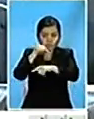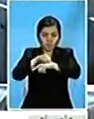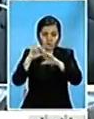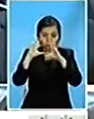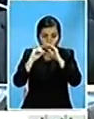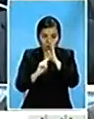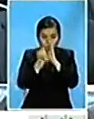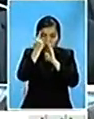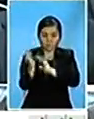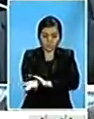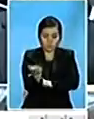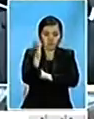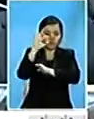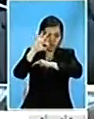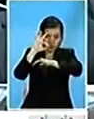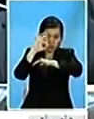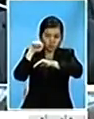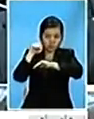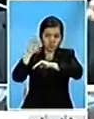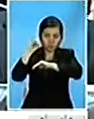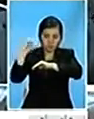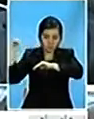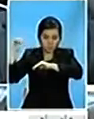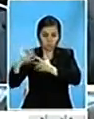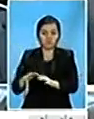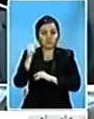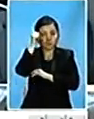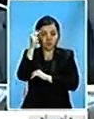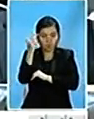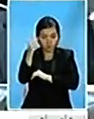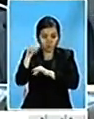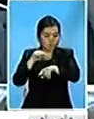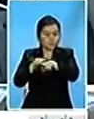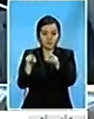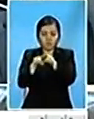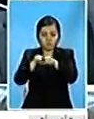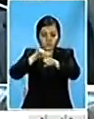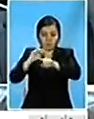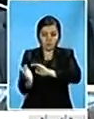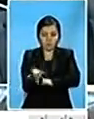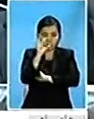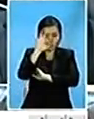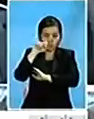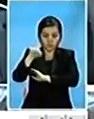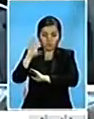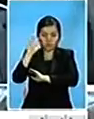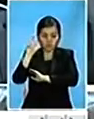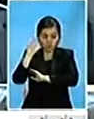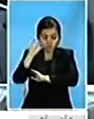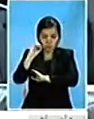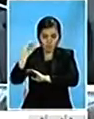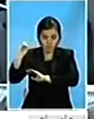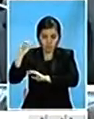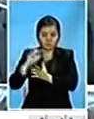ริ่มประชุมเวลา 9:00 นแล้วก็วันที่3ก็เวลา 9:00 นเช่นเดียวกัน สำหรับวันแรกกับวันที่2นั้นก็จะ